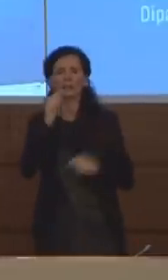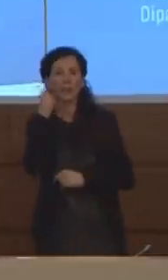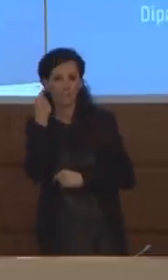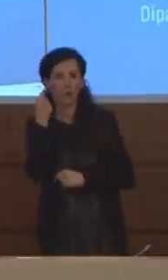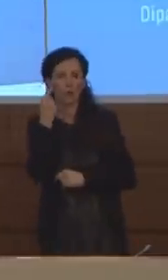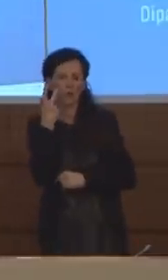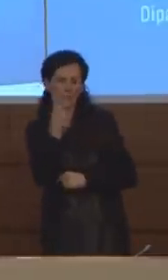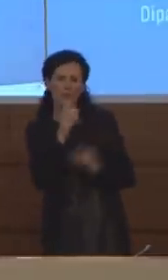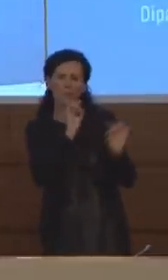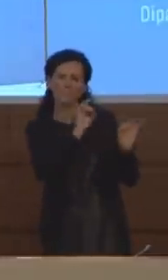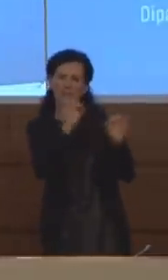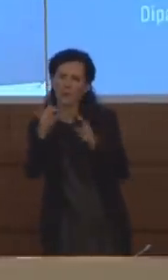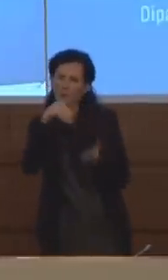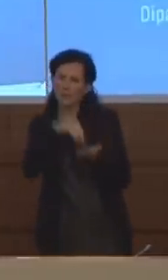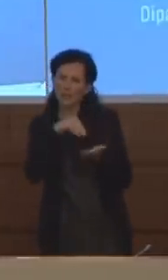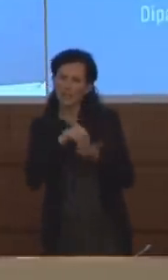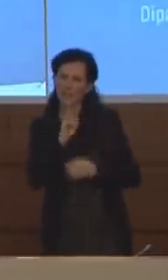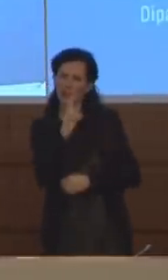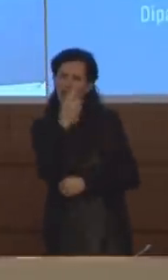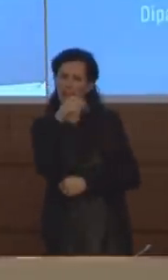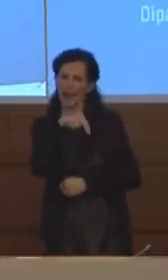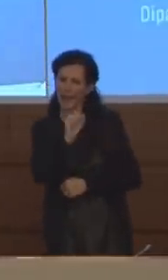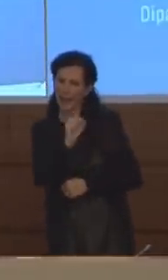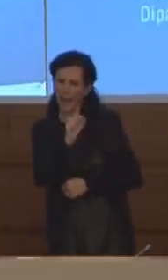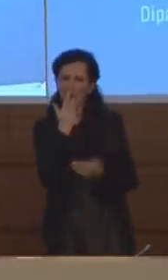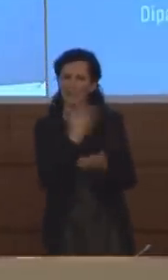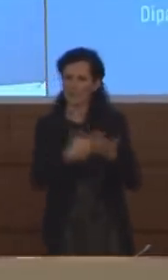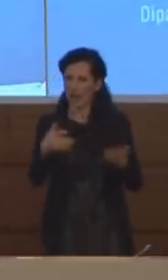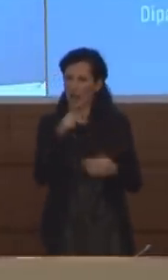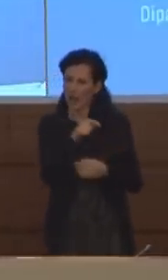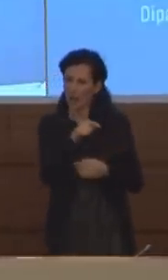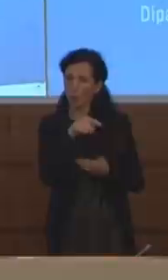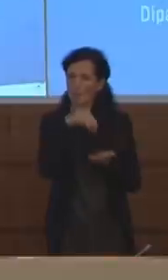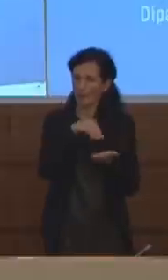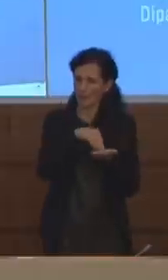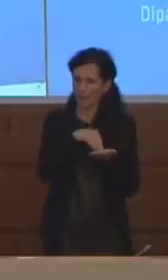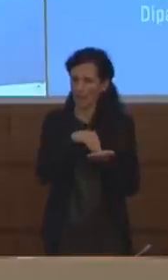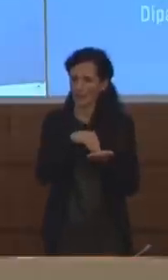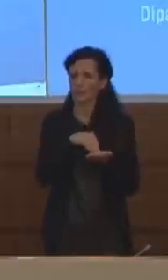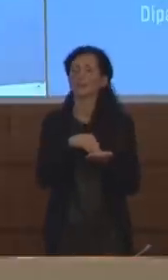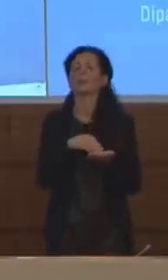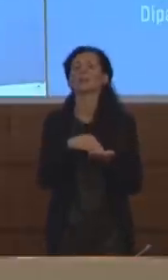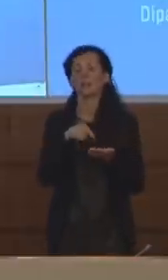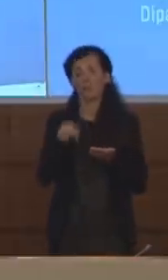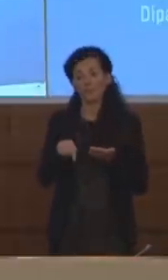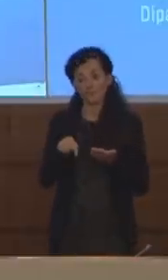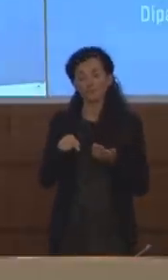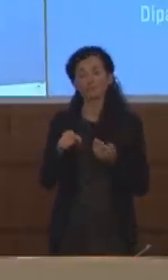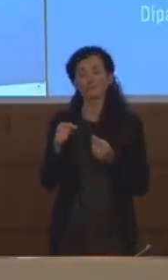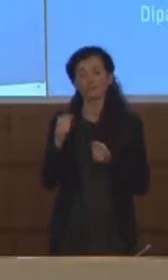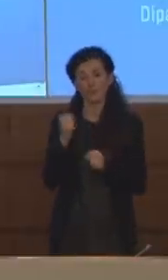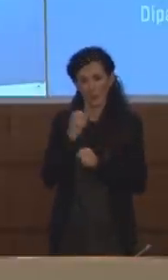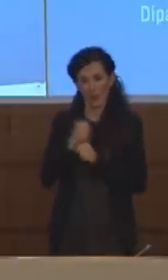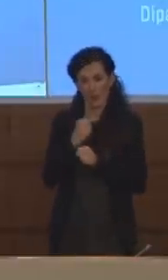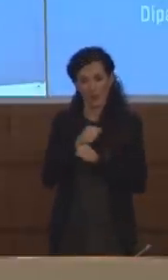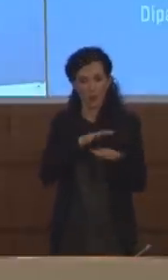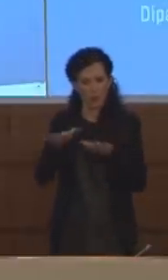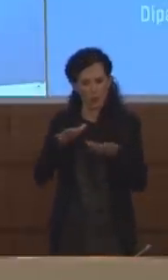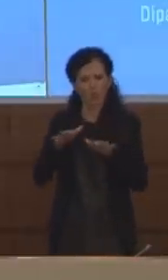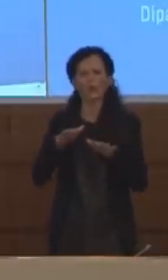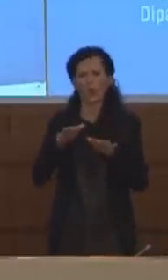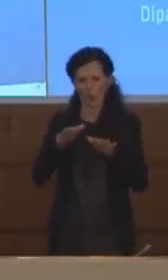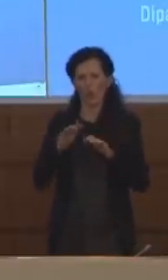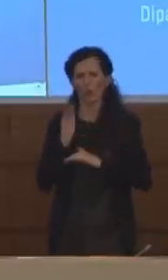meno ovviamente questa è una situazione allo stato dell'arte in prospettiva questo evolverà